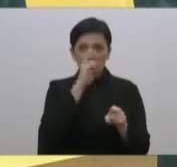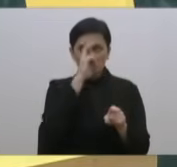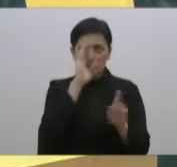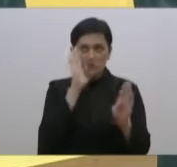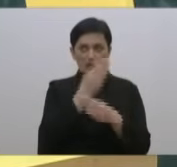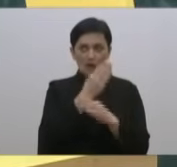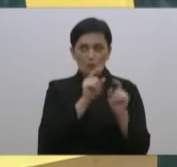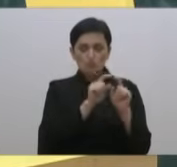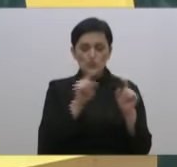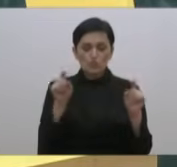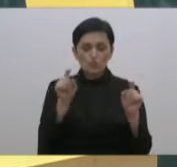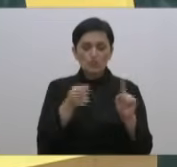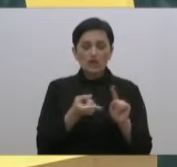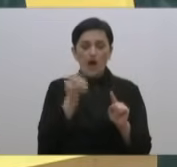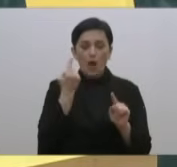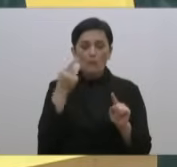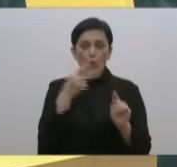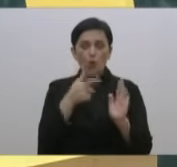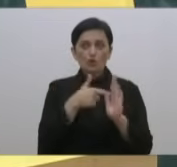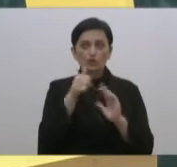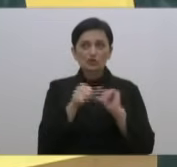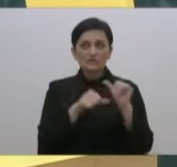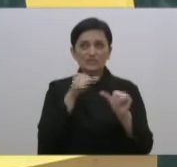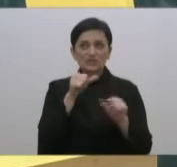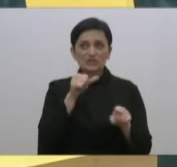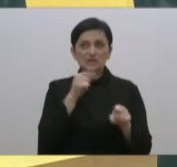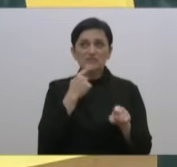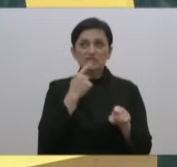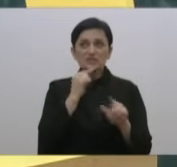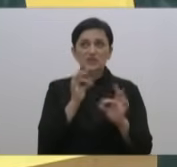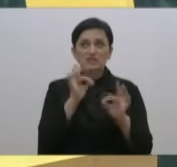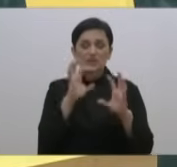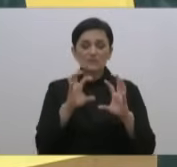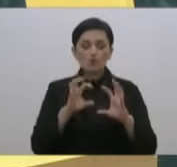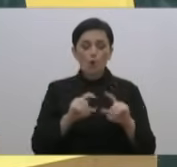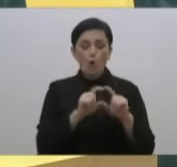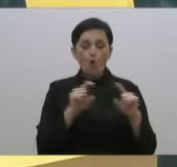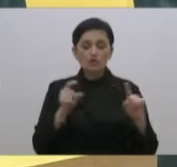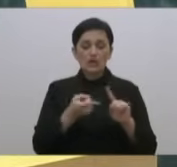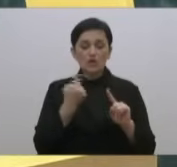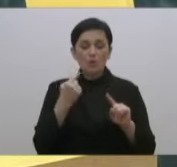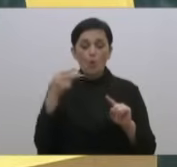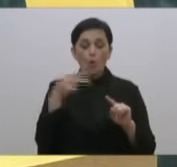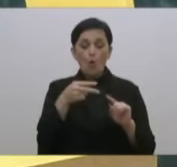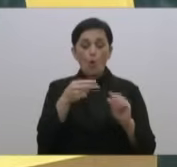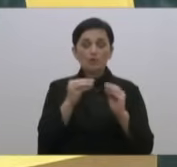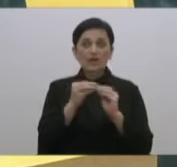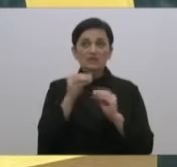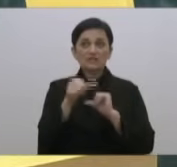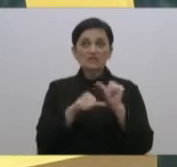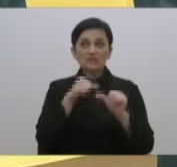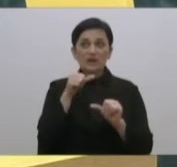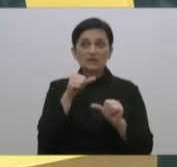სახელმწიფო ღალატის მუხლის ამოღებით 2007 წელს სისხლის სამართლის კოდექსიდან, ხოლო 2010